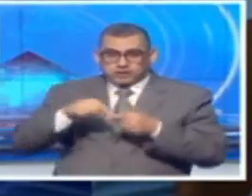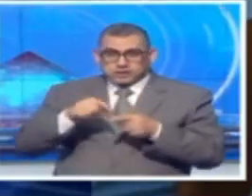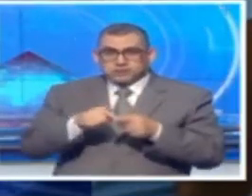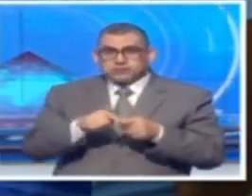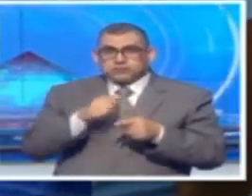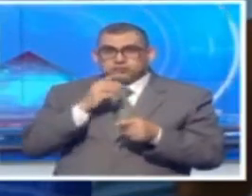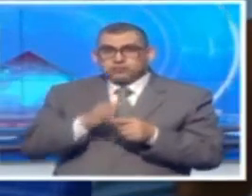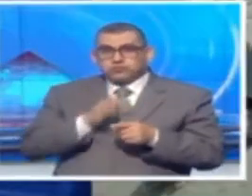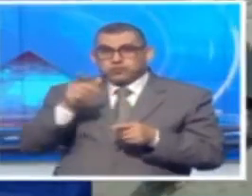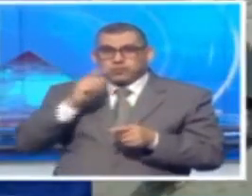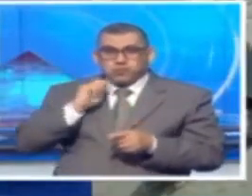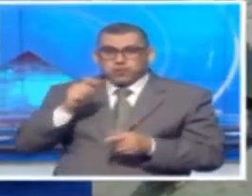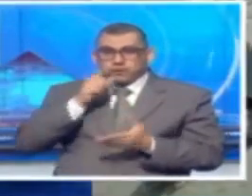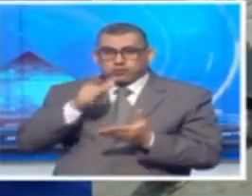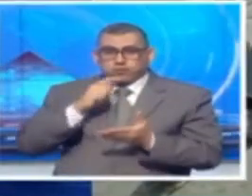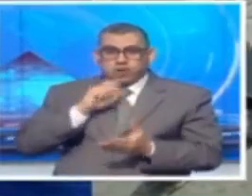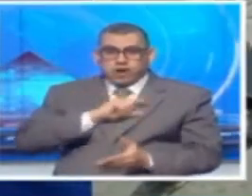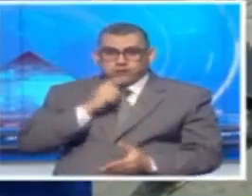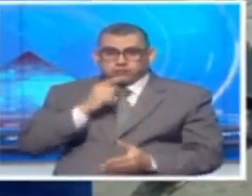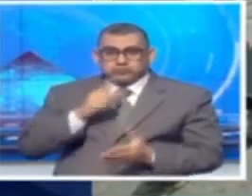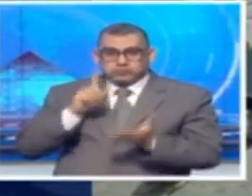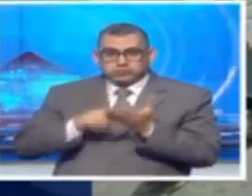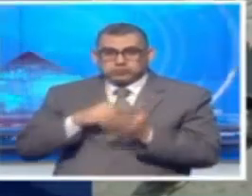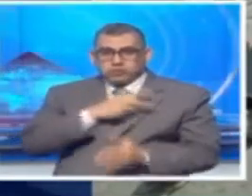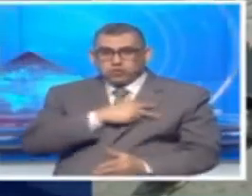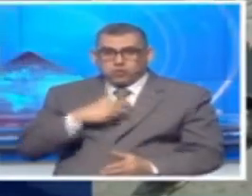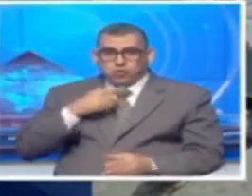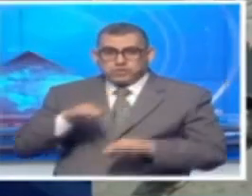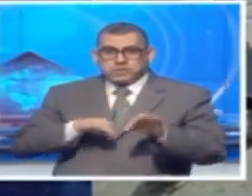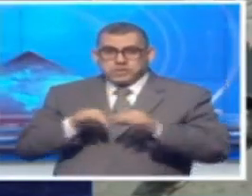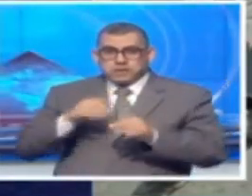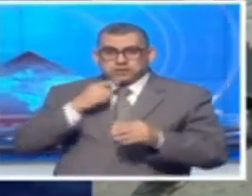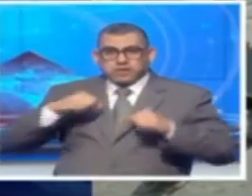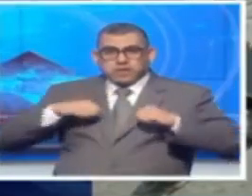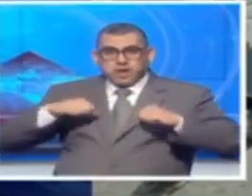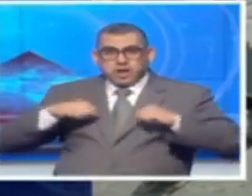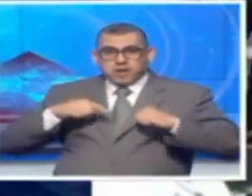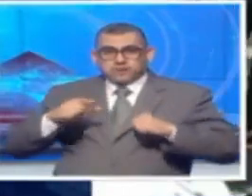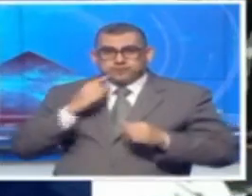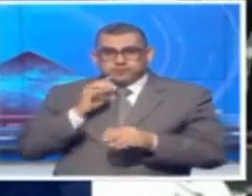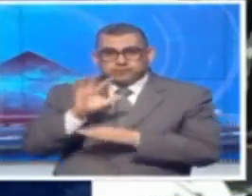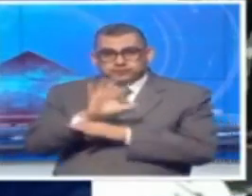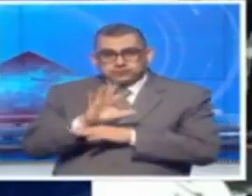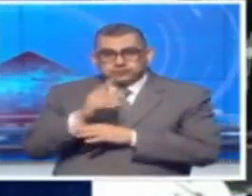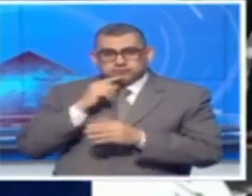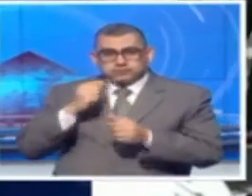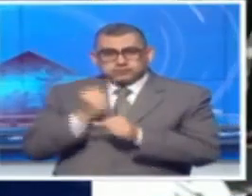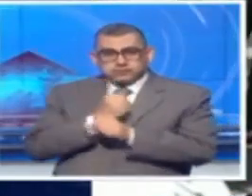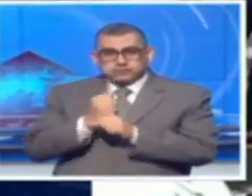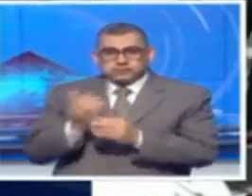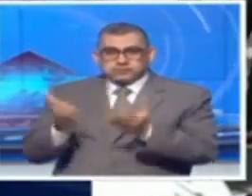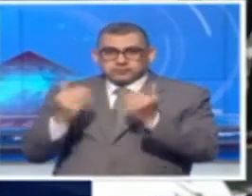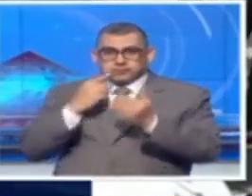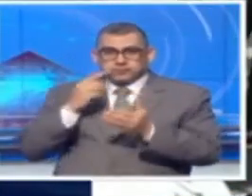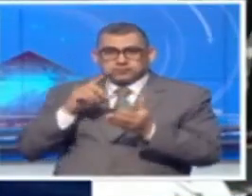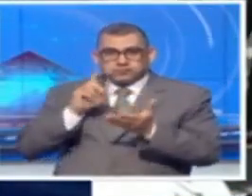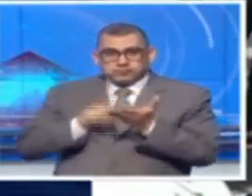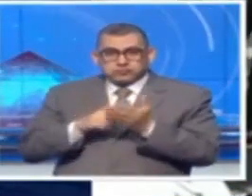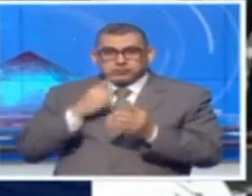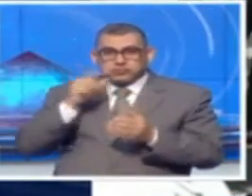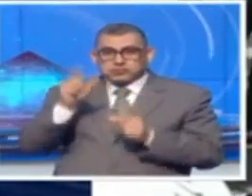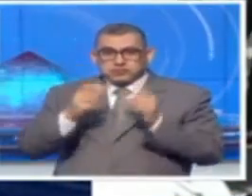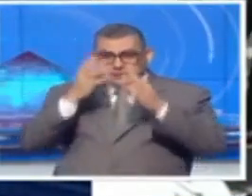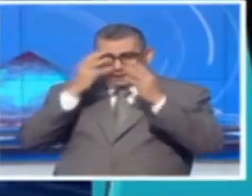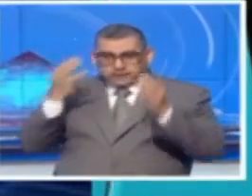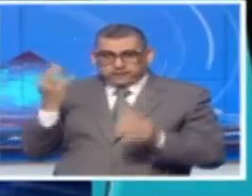الجديدة. وأشار محافظ القاهرة إلى اهتمام القيادة السياسية بالرياضة والتشجيع على ممارستها وتشجيع